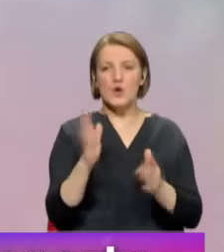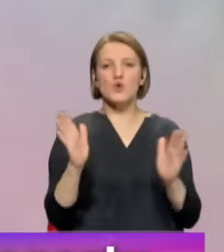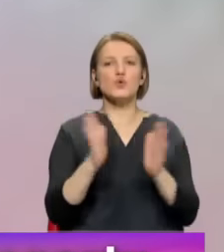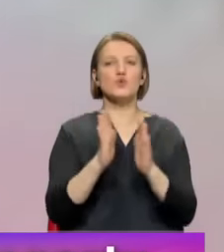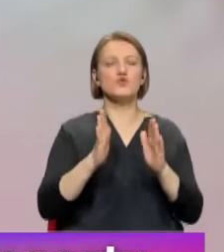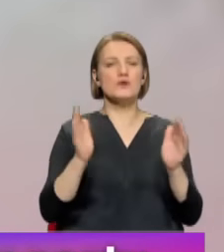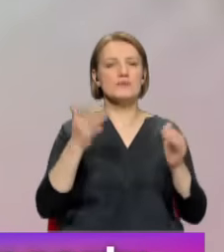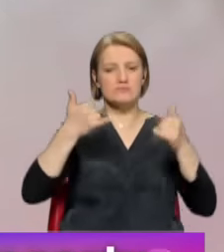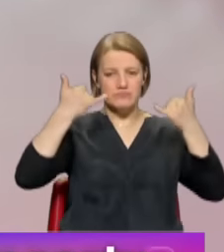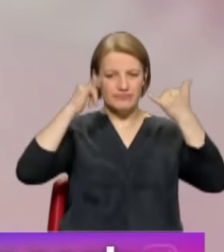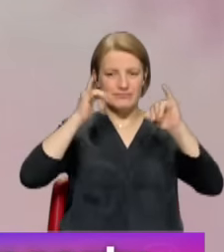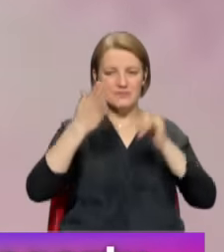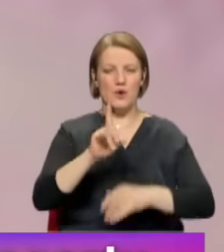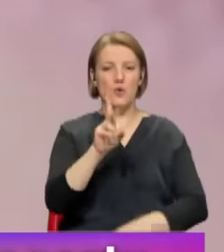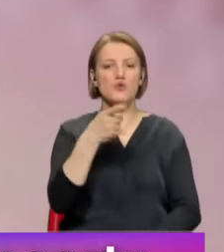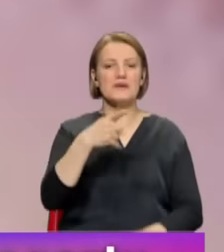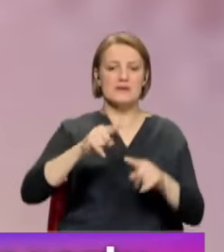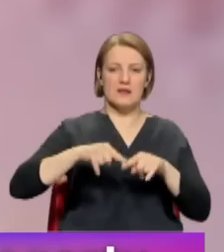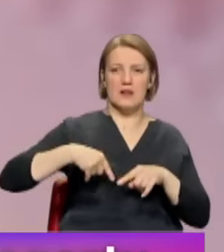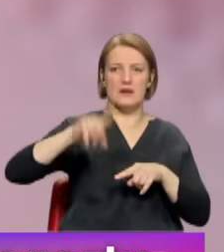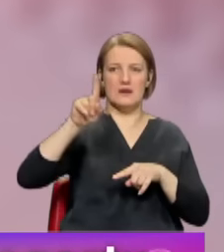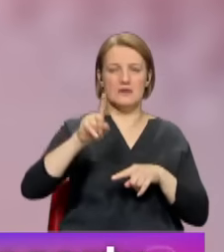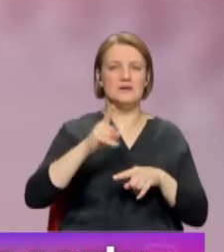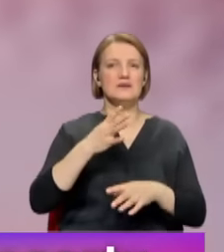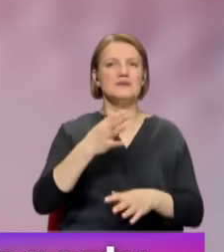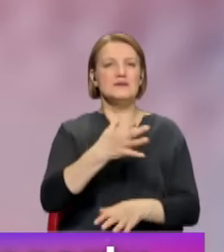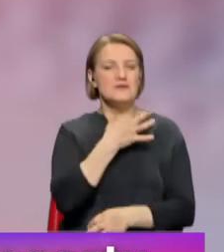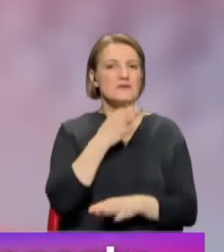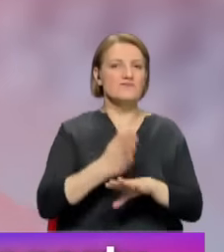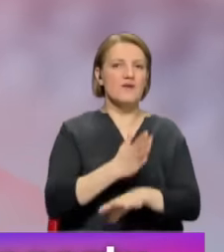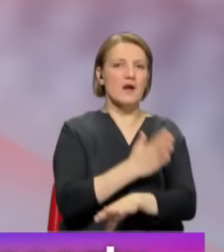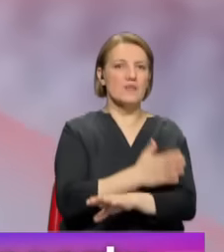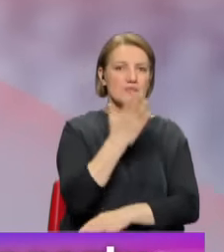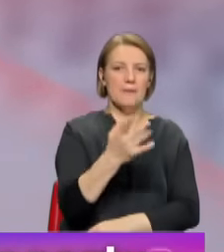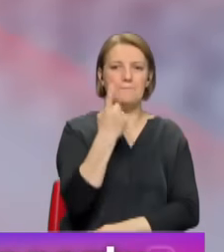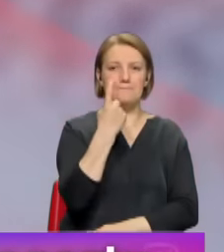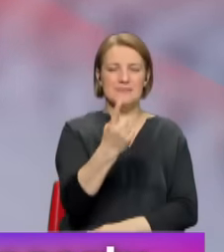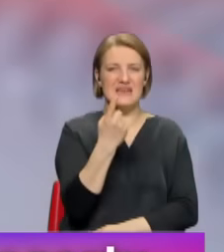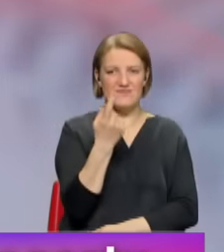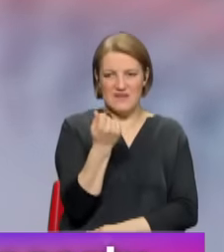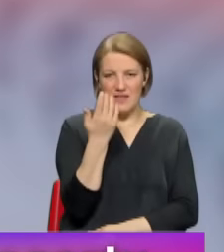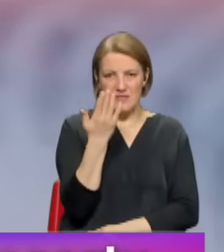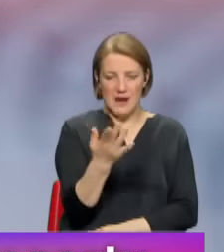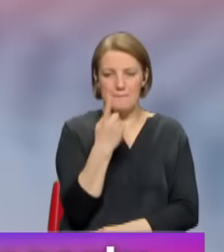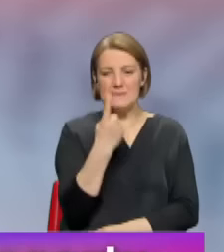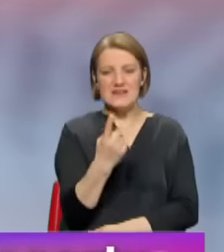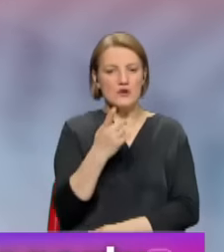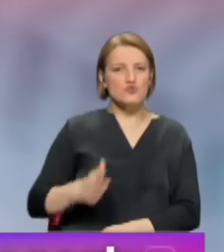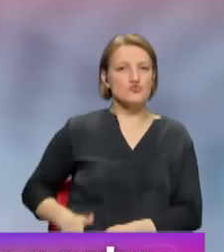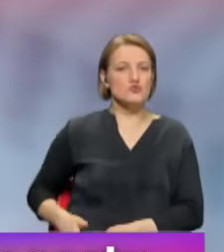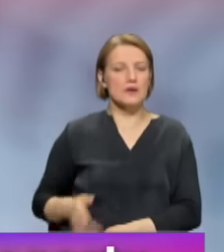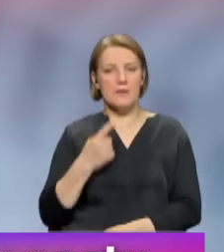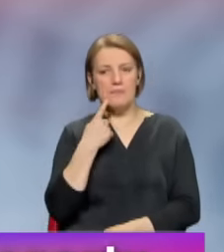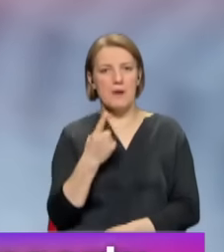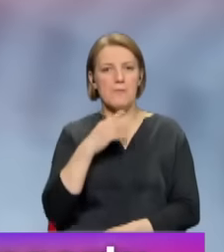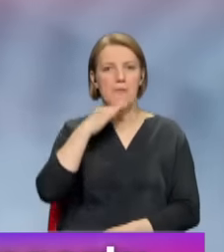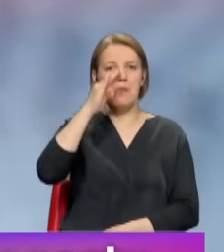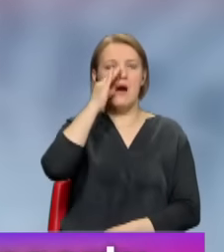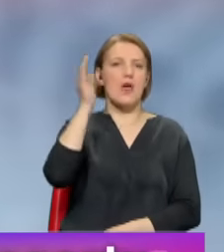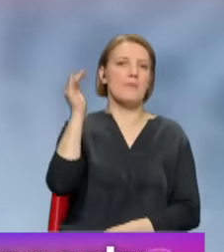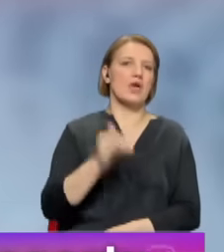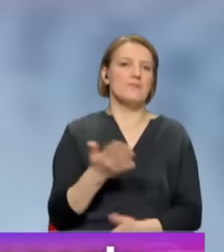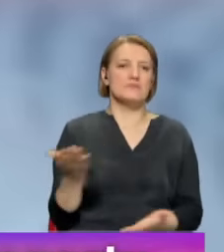Küçükbaş kurbanlıklar 13 bin liradan başlıyor. Daha gelirli vatandaş bir fiyatlara bir de cüzdanına bakıp bayram